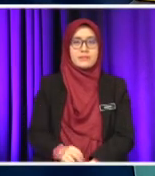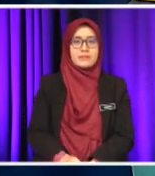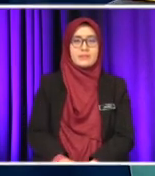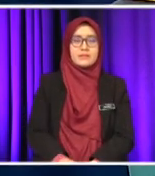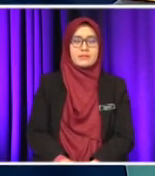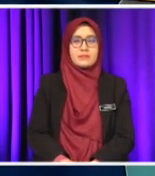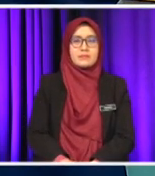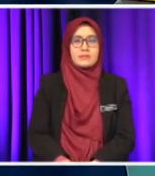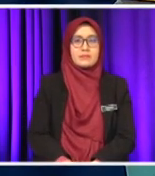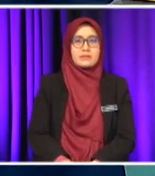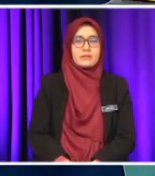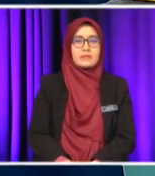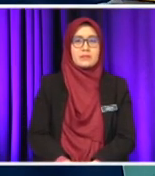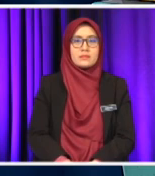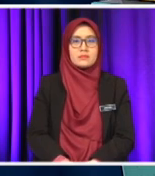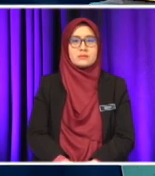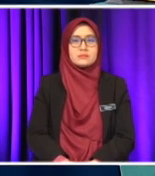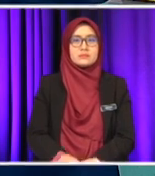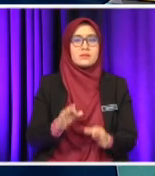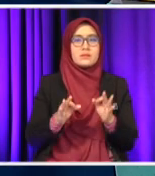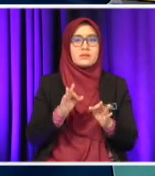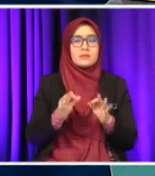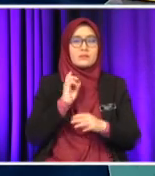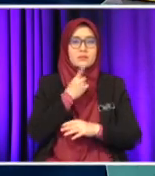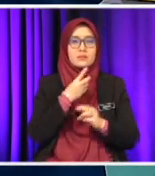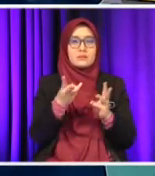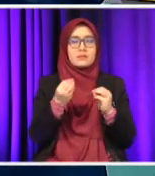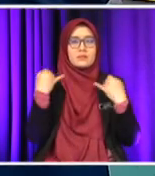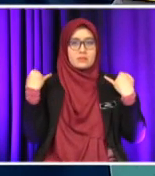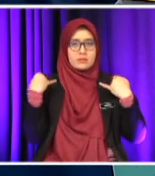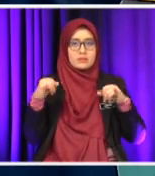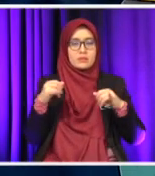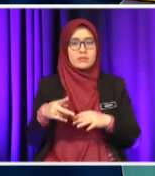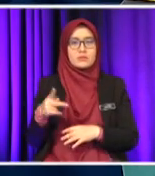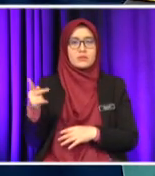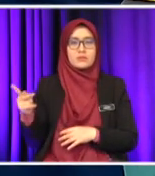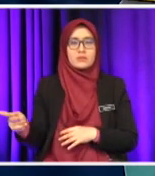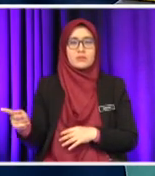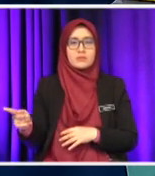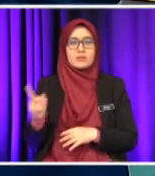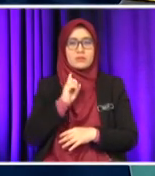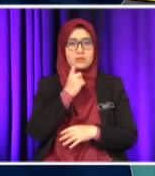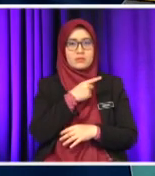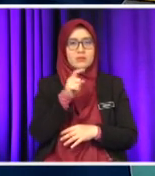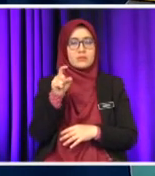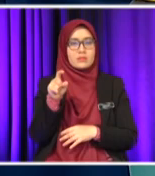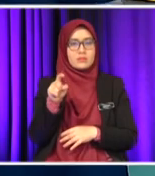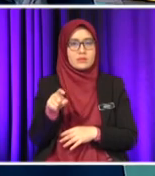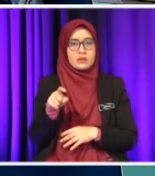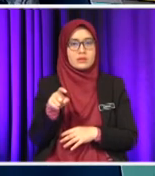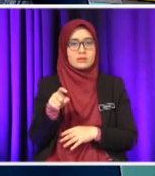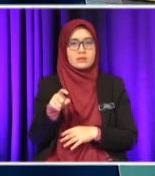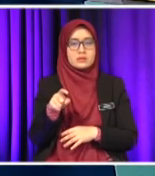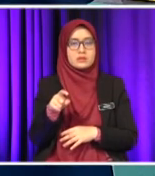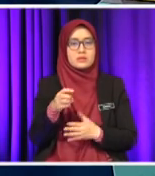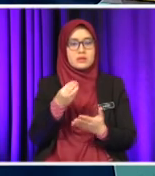jual produk yang kita rasa apa itu tinggi nilainya dalam pasaran dan tentu kita tidak mengeluarkan modal dalam